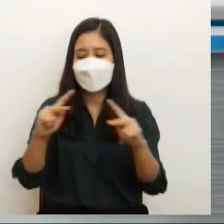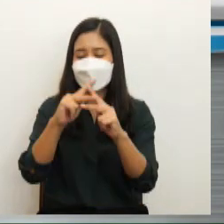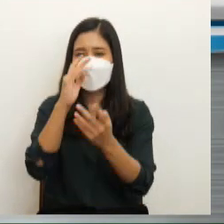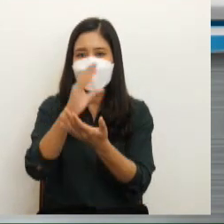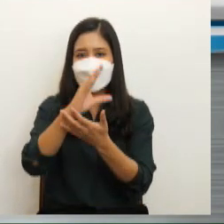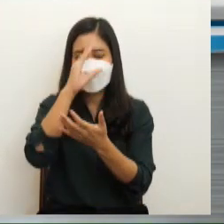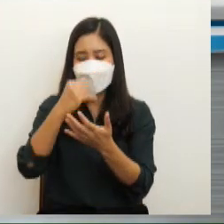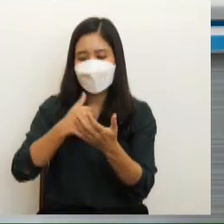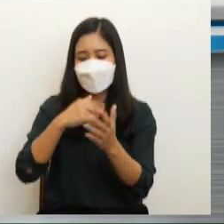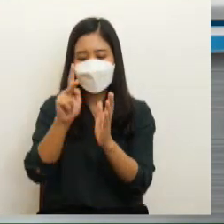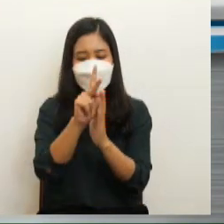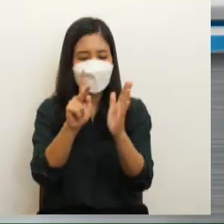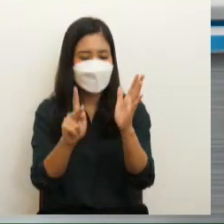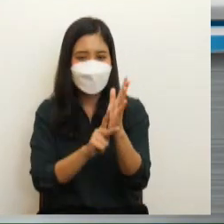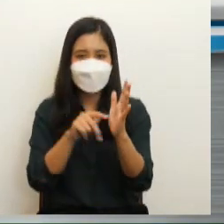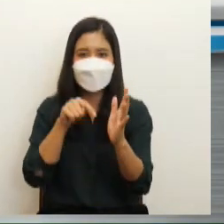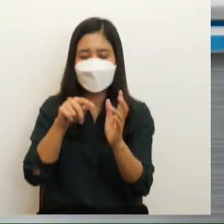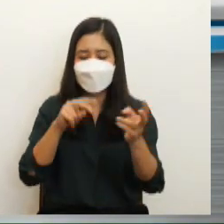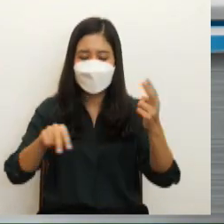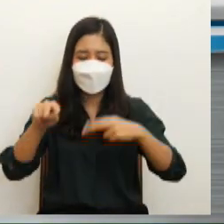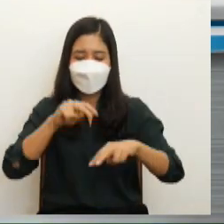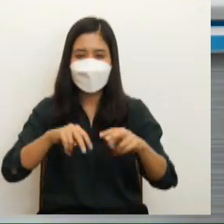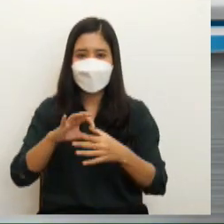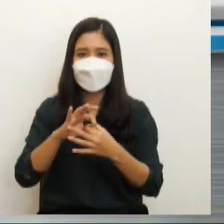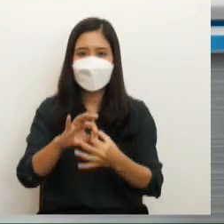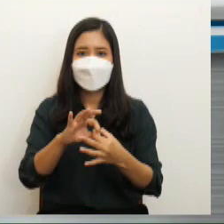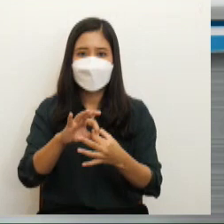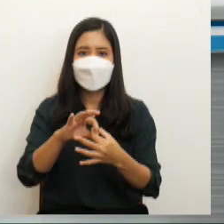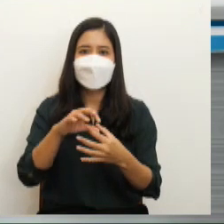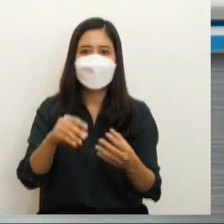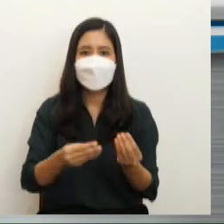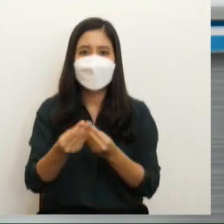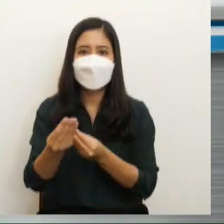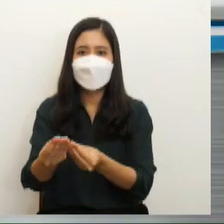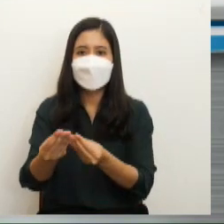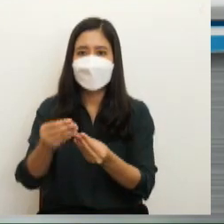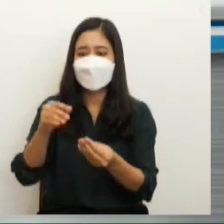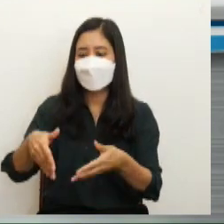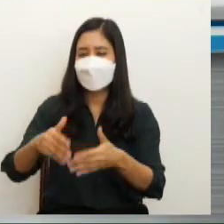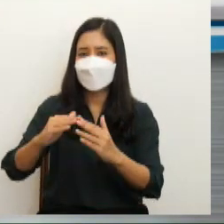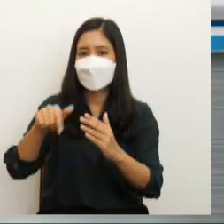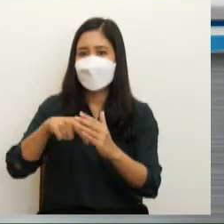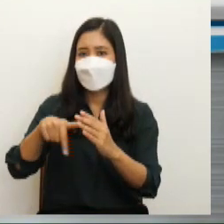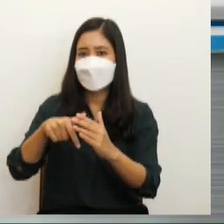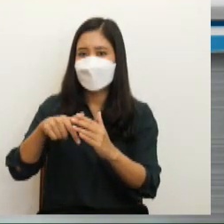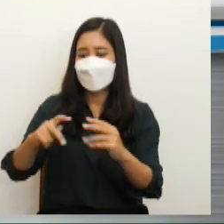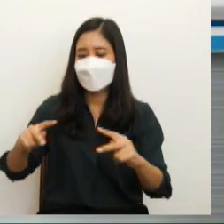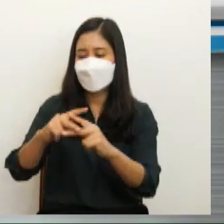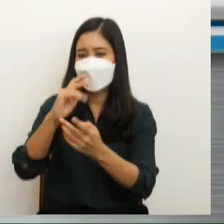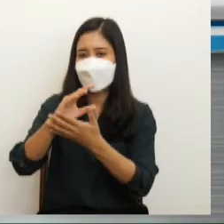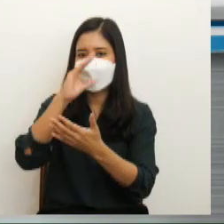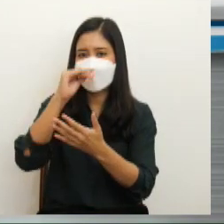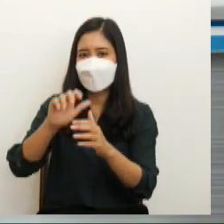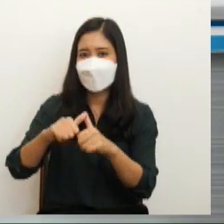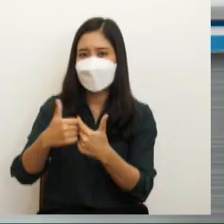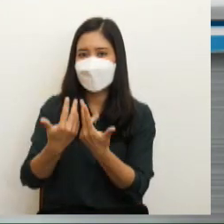าตรการที่เคร่งครัดแล้วก็การติดเนี่ยไม่ได้มาติดจากข้างในกระทรวงนะคะจากภายนอกเช่นกันค่ะก็